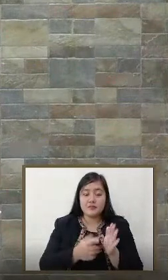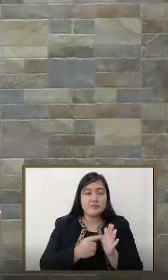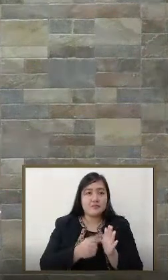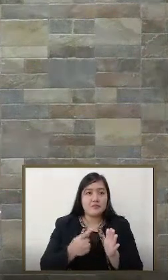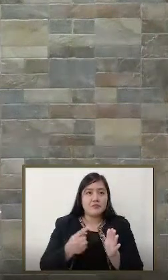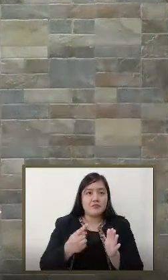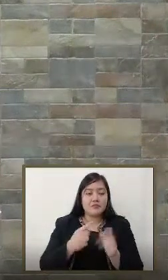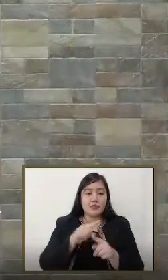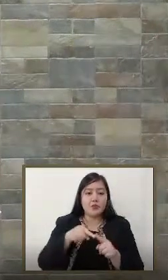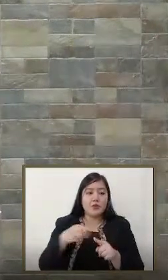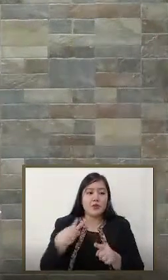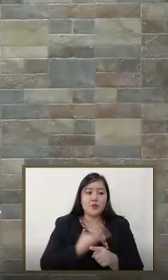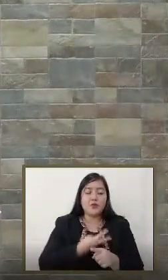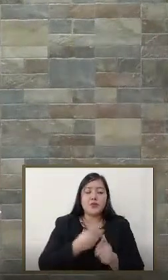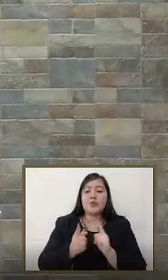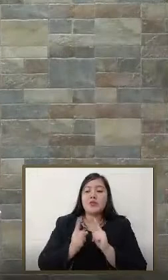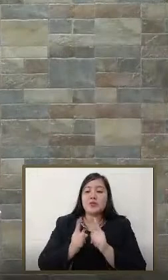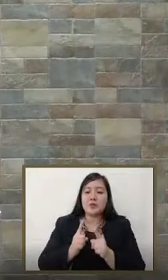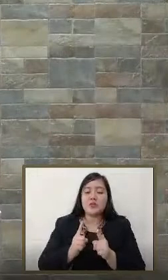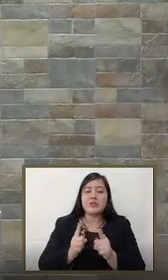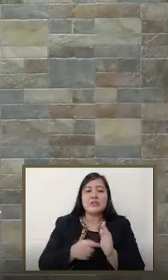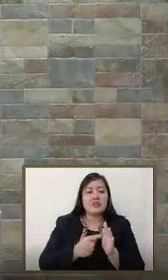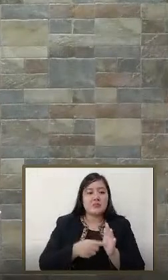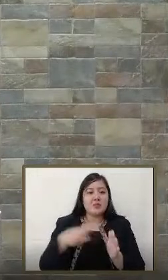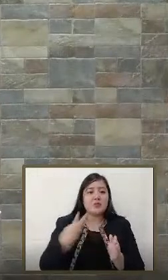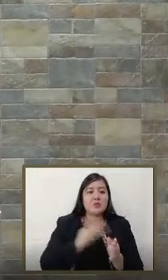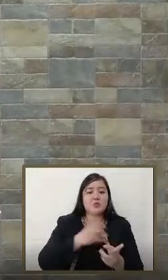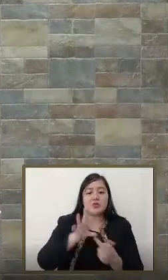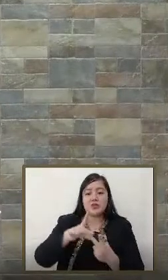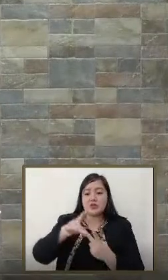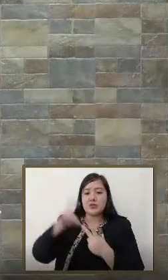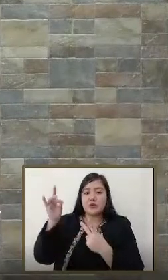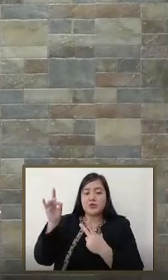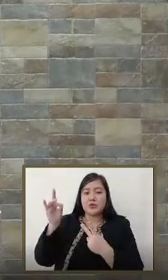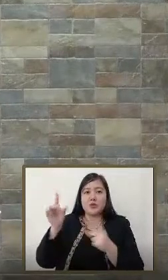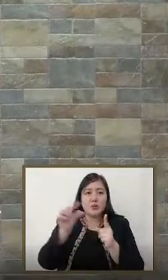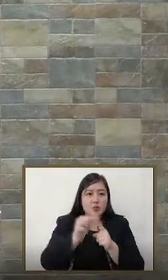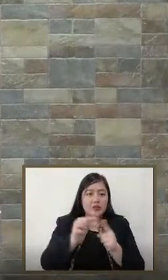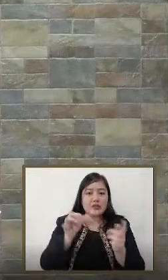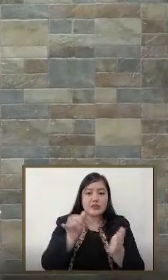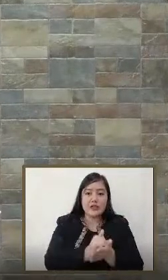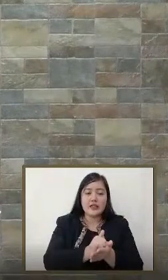we are provocative. Our words we're using, we're choosing words that are